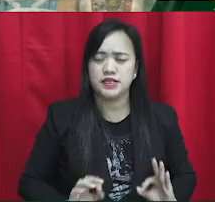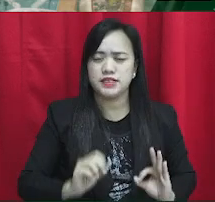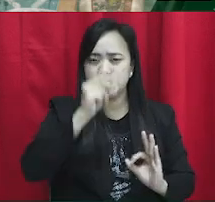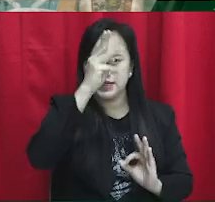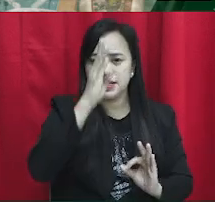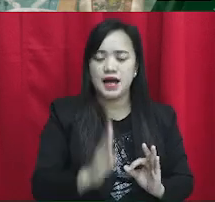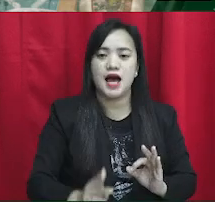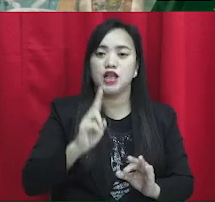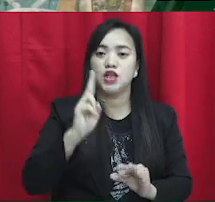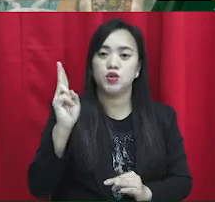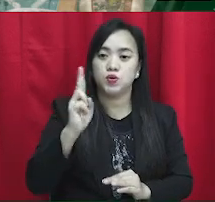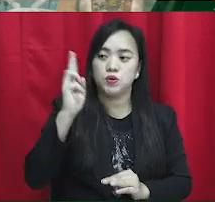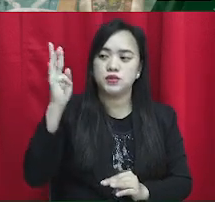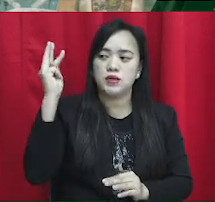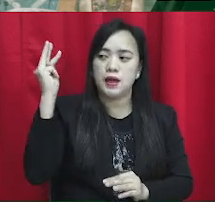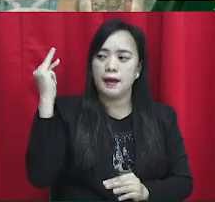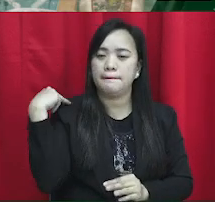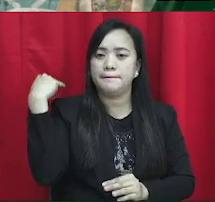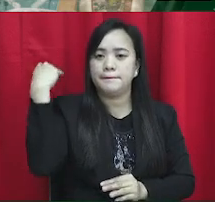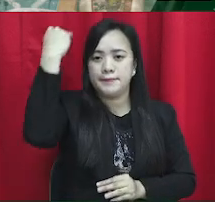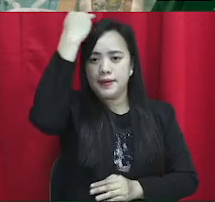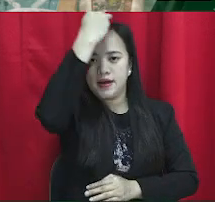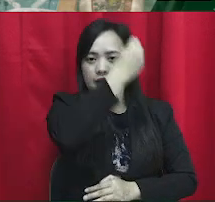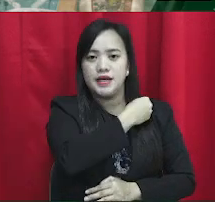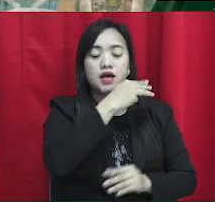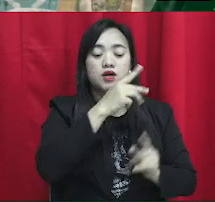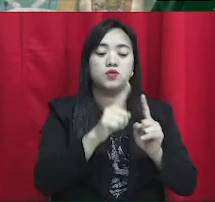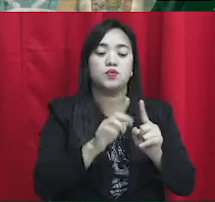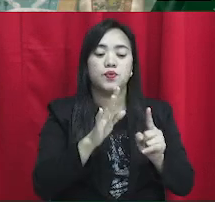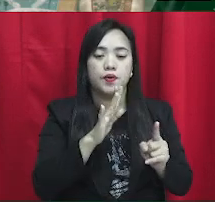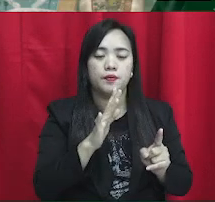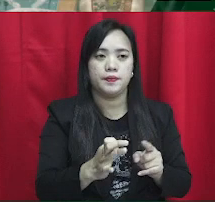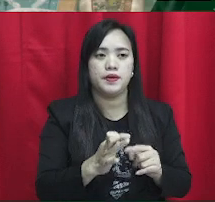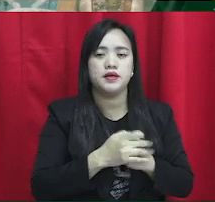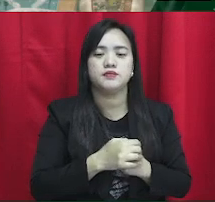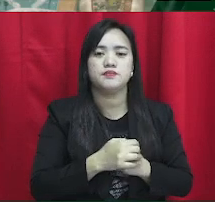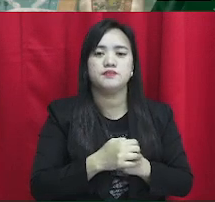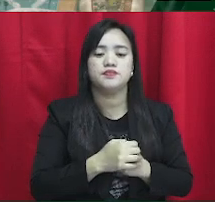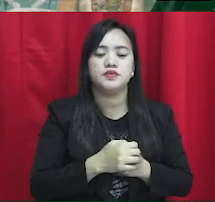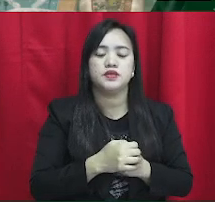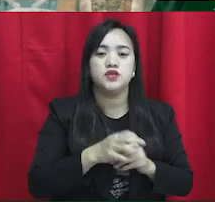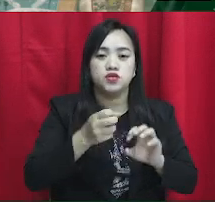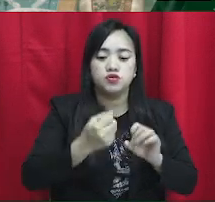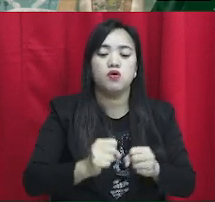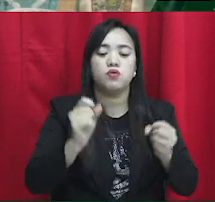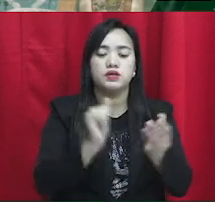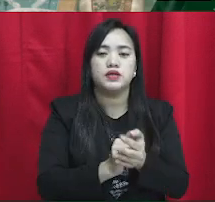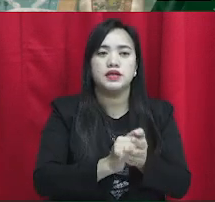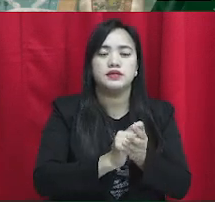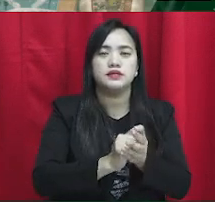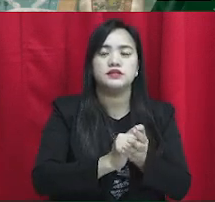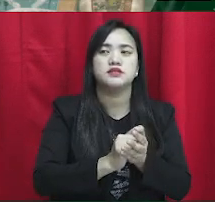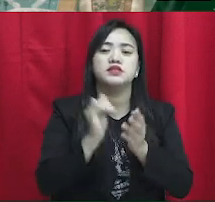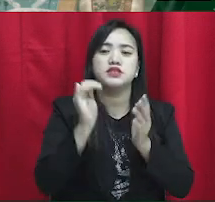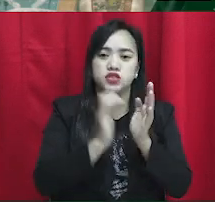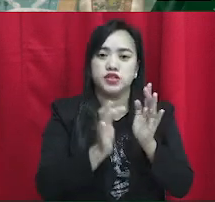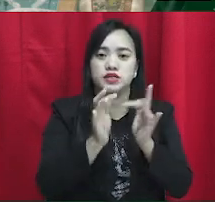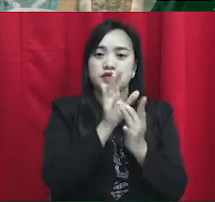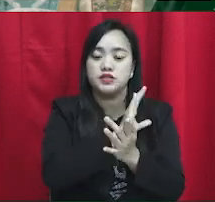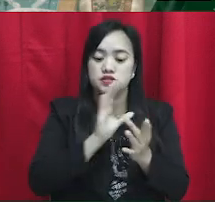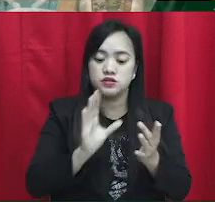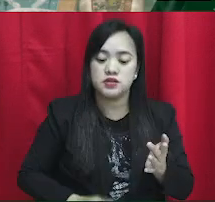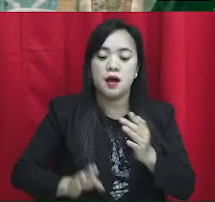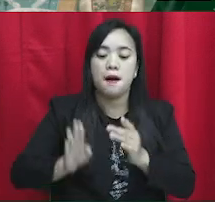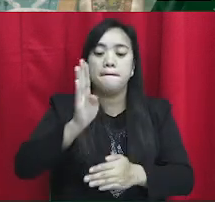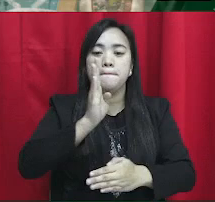Panginoon. You see, to be the instrument para ang Diyos ay mapunta po sa atin. Amen. You see? So